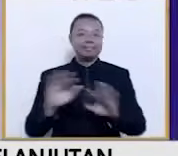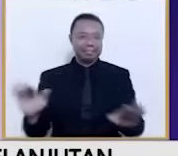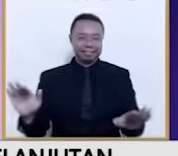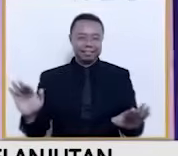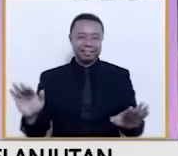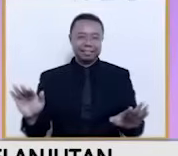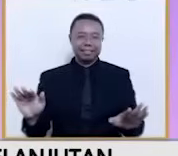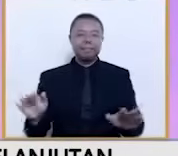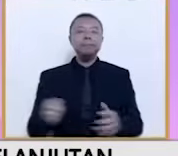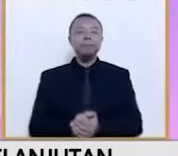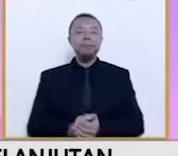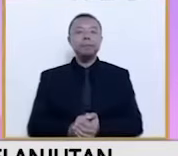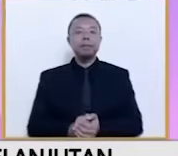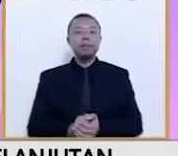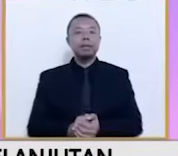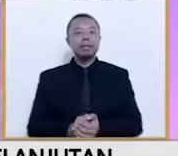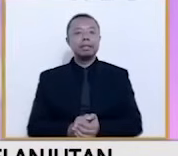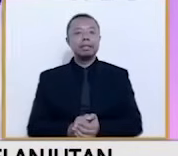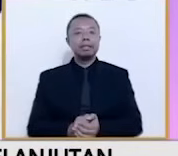Jakarta.